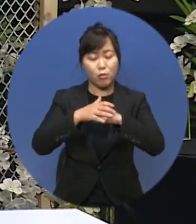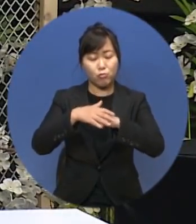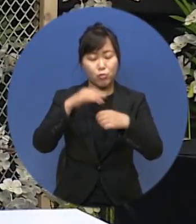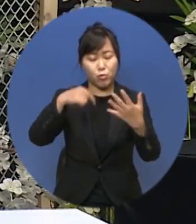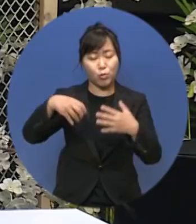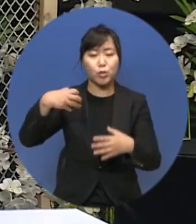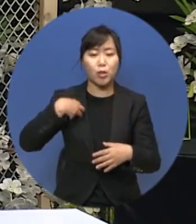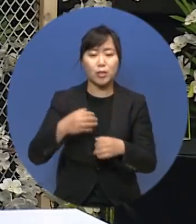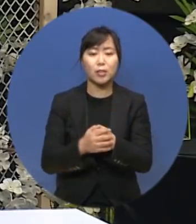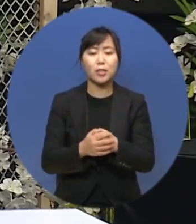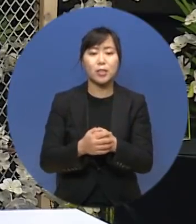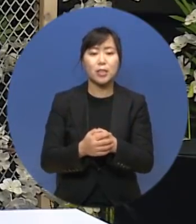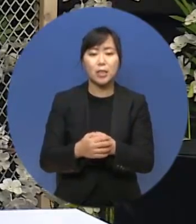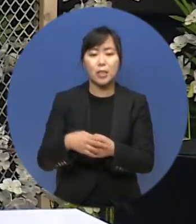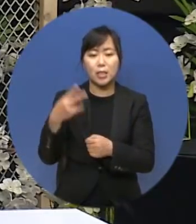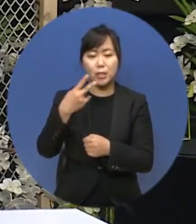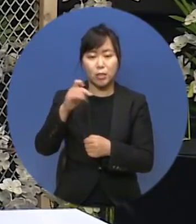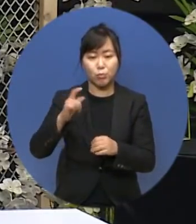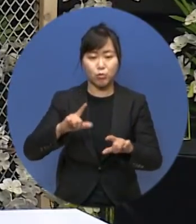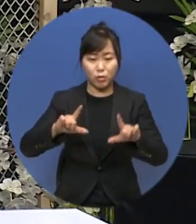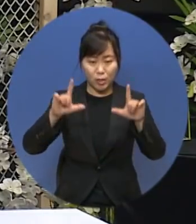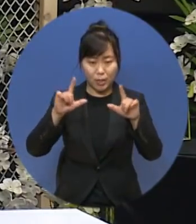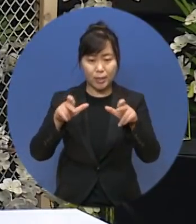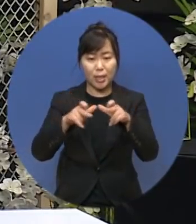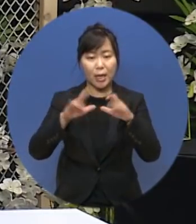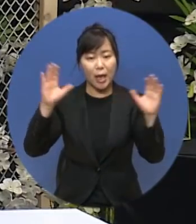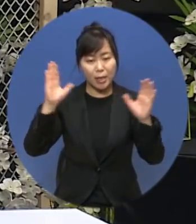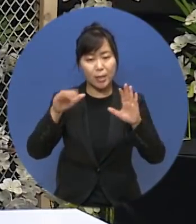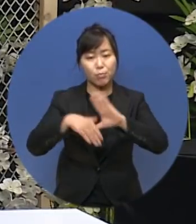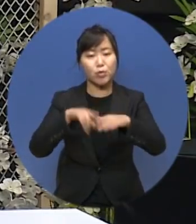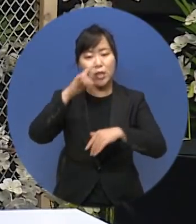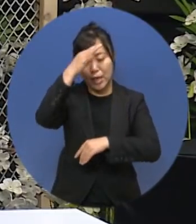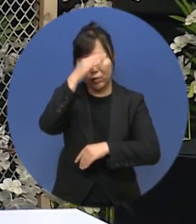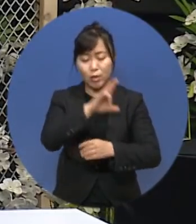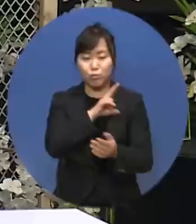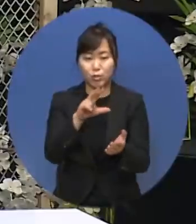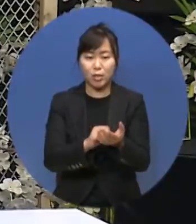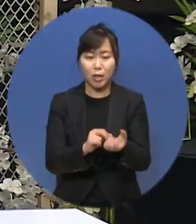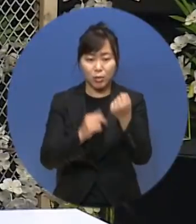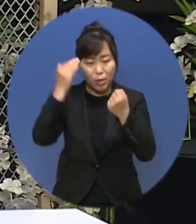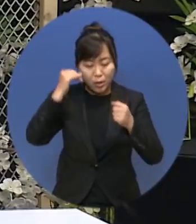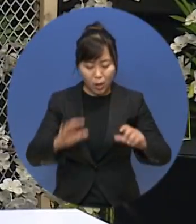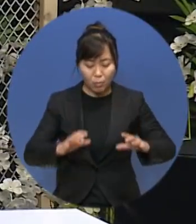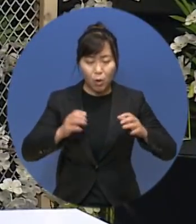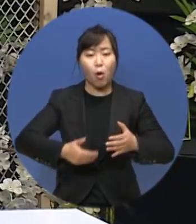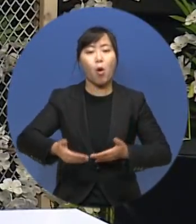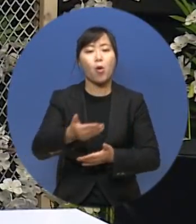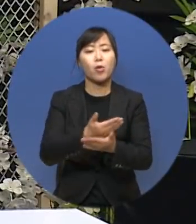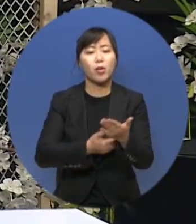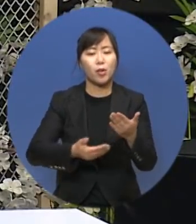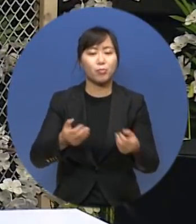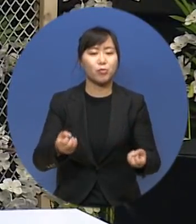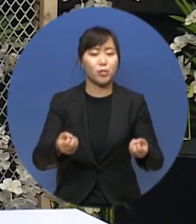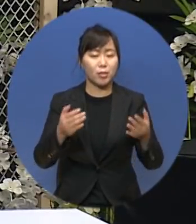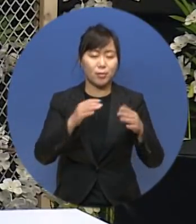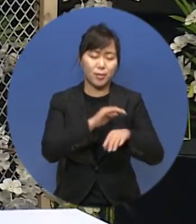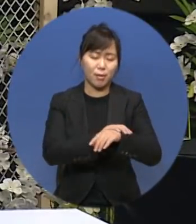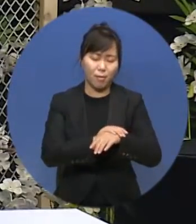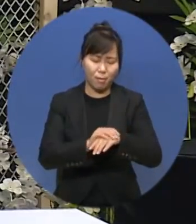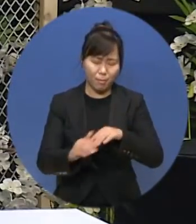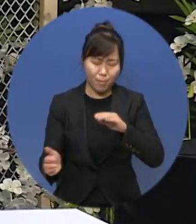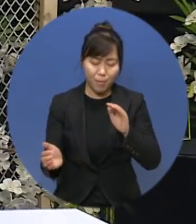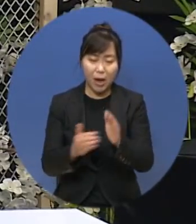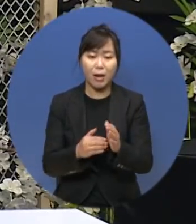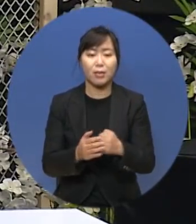대구교육청은 16년 장애학생 문화예술을 주제로 대한민국 어울림축전을 성황리에